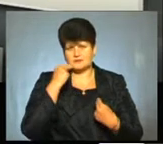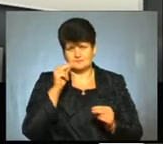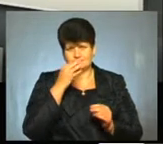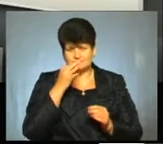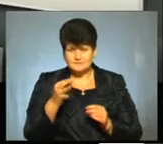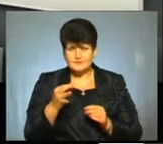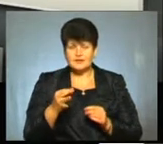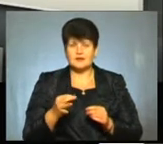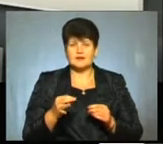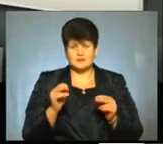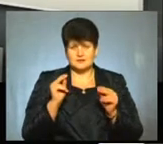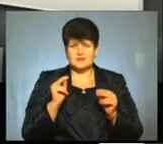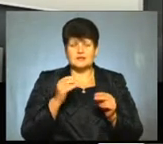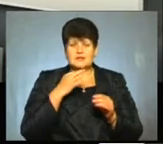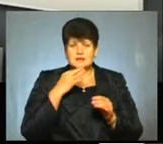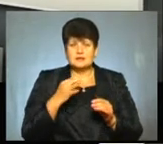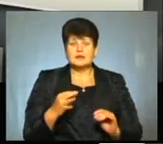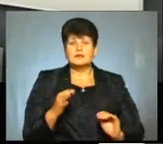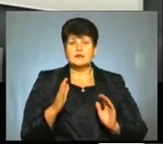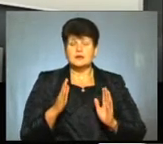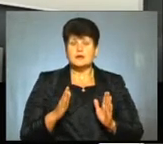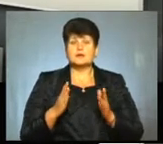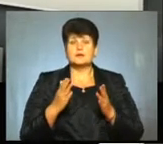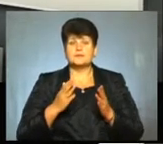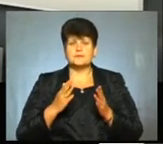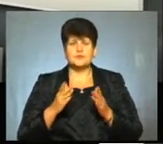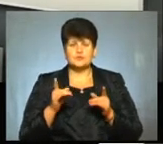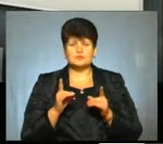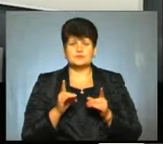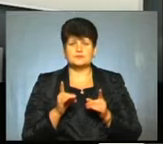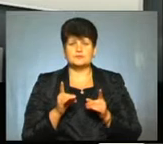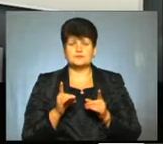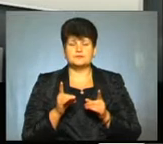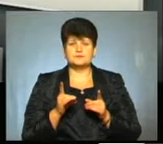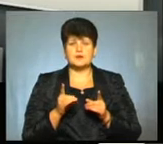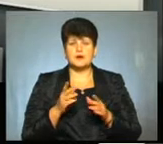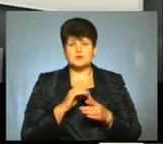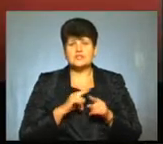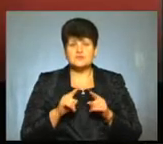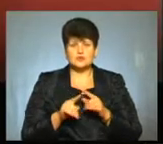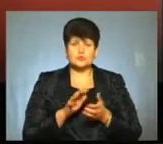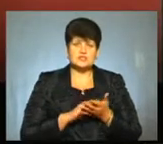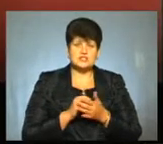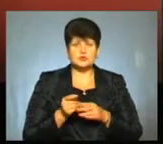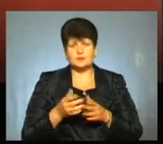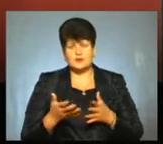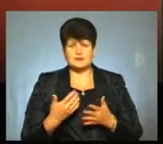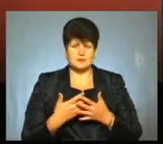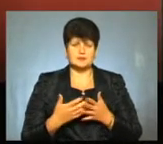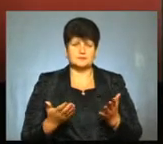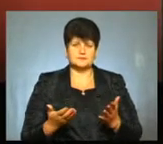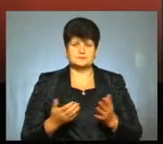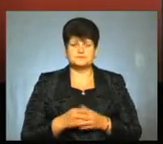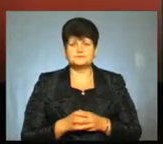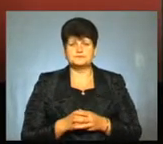проєкти, оскільки дуже важко казати суб'єктивно по невдалих проєктах, оскільки… Ну, тільки можливо, себе не виправдали, але, або були швидко знищені тернополянами,